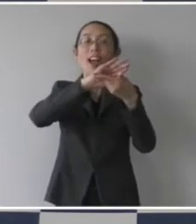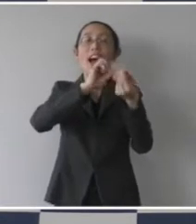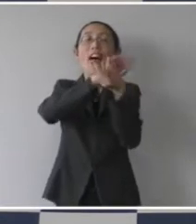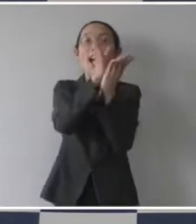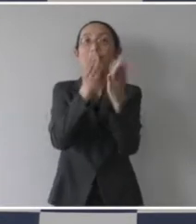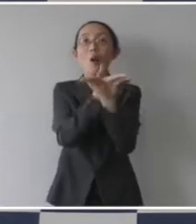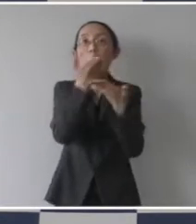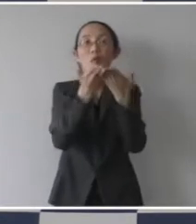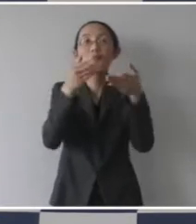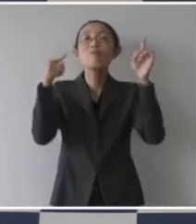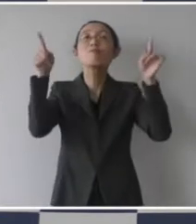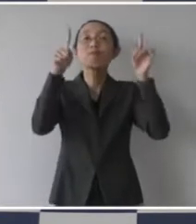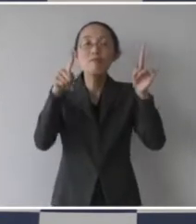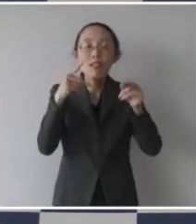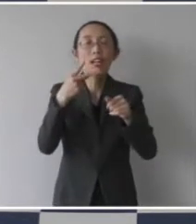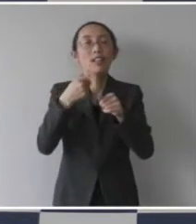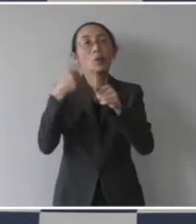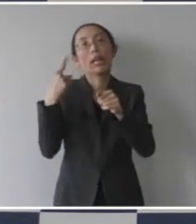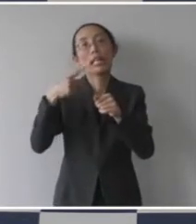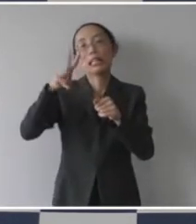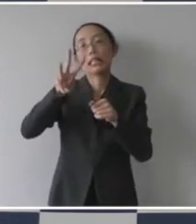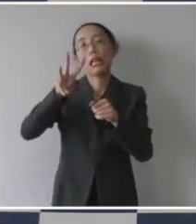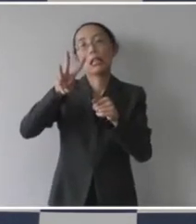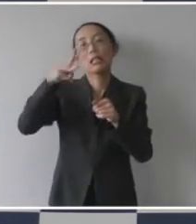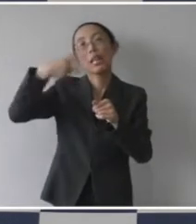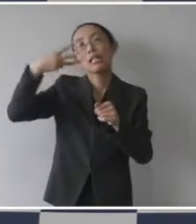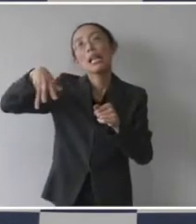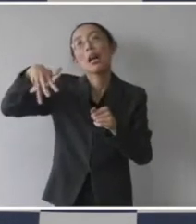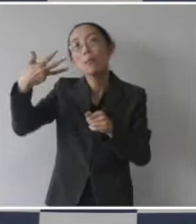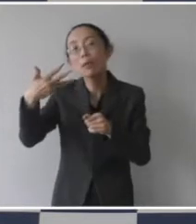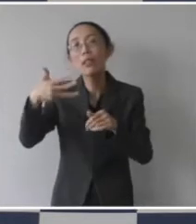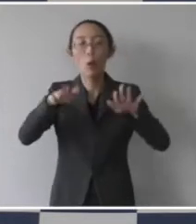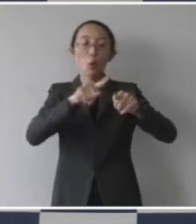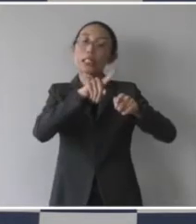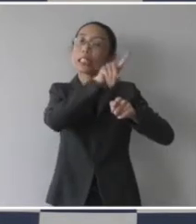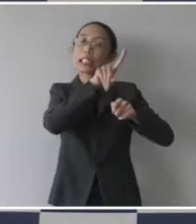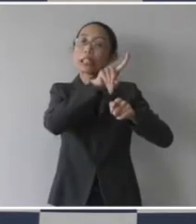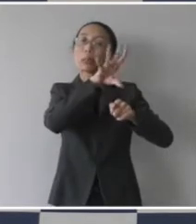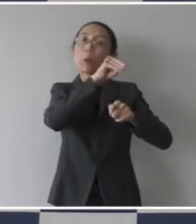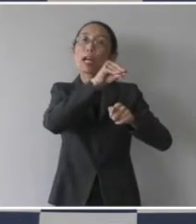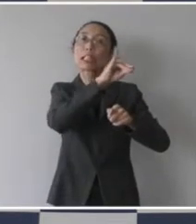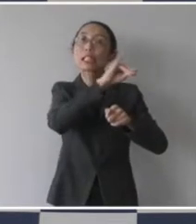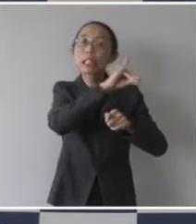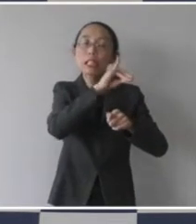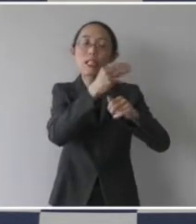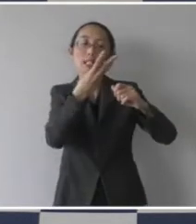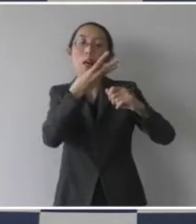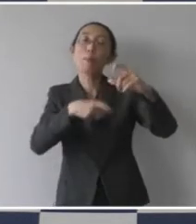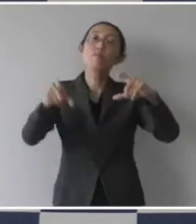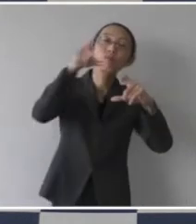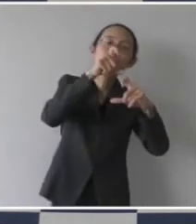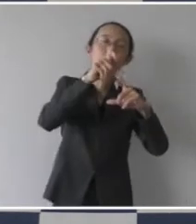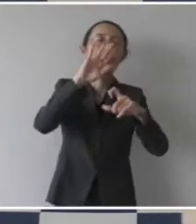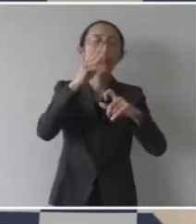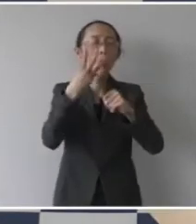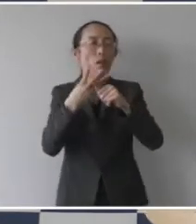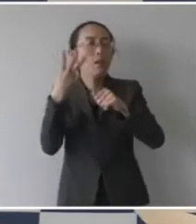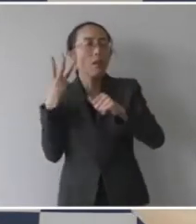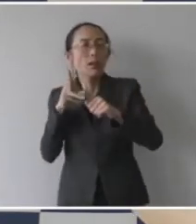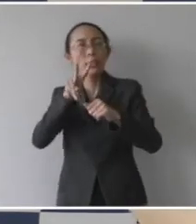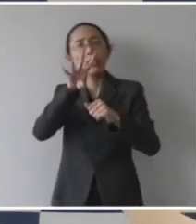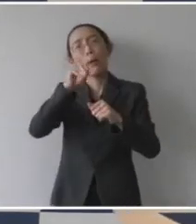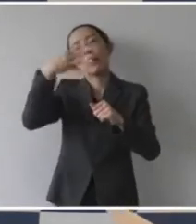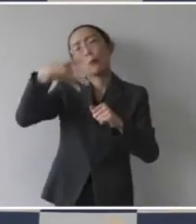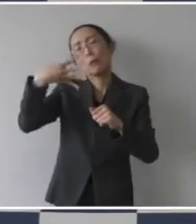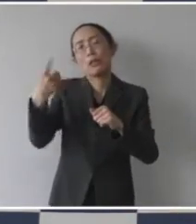去年は3800人で、今年は1万1000人で、まあ、3倍になりましたが、令和元年は2万4000人来ていただいてます